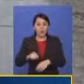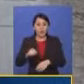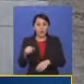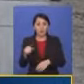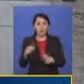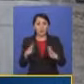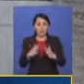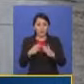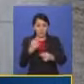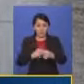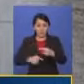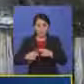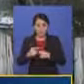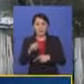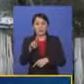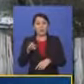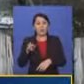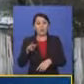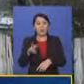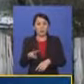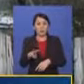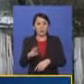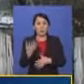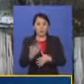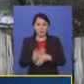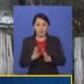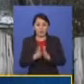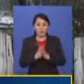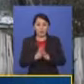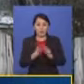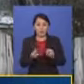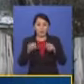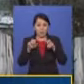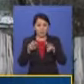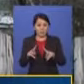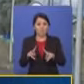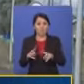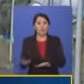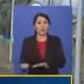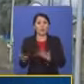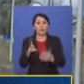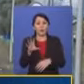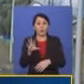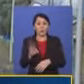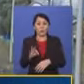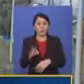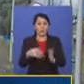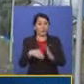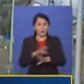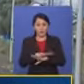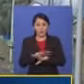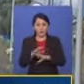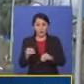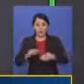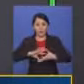Оны үйге кіргізу үшін жақында коммуналдық қызметкерлерден көмек сұраған екен. Мамандар көмек көрсетуге келіпті, бірақ жағдайды одан әрі ушықтырып